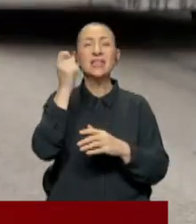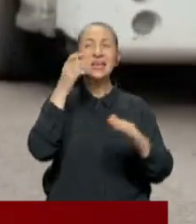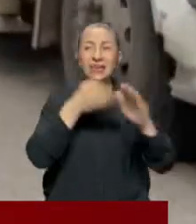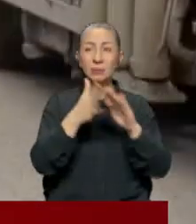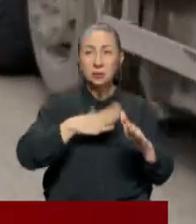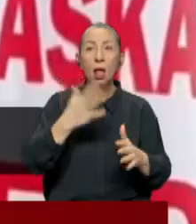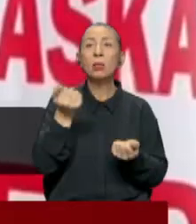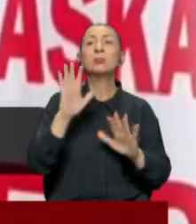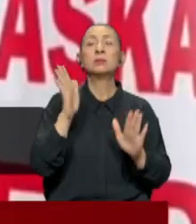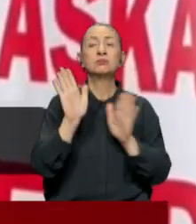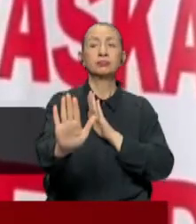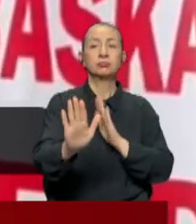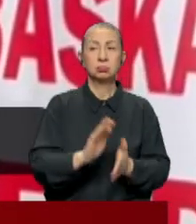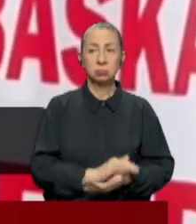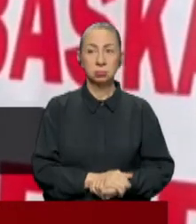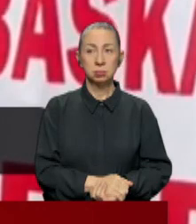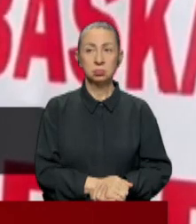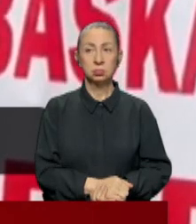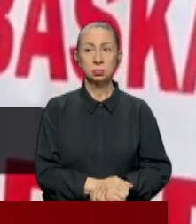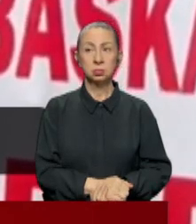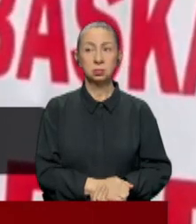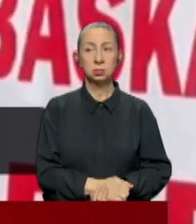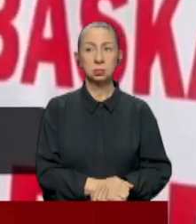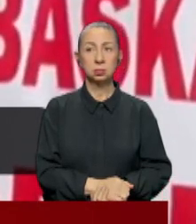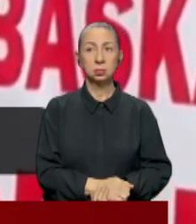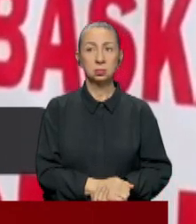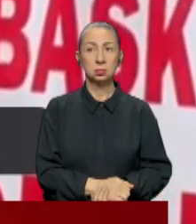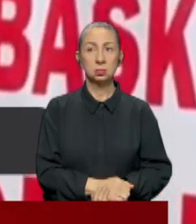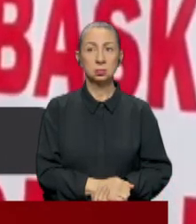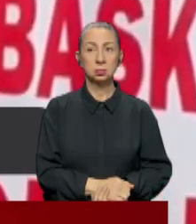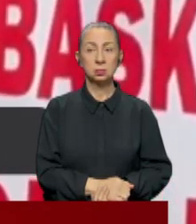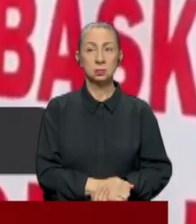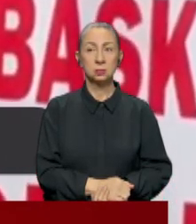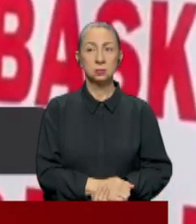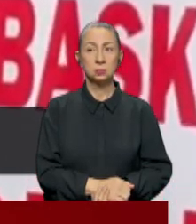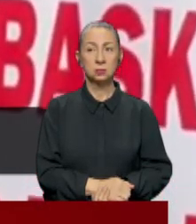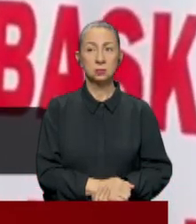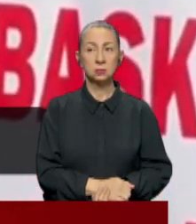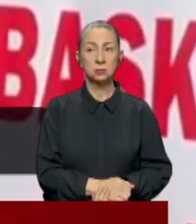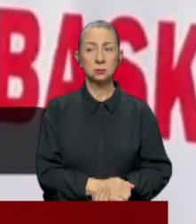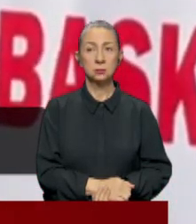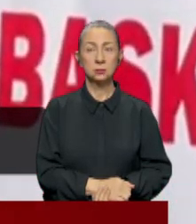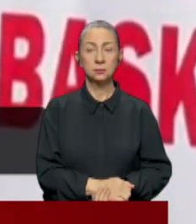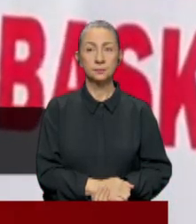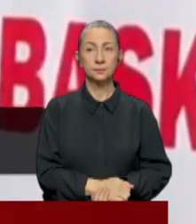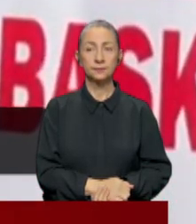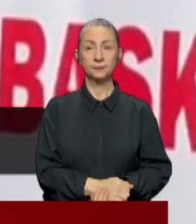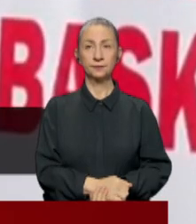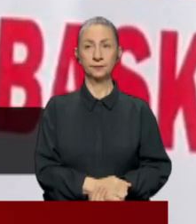ama alınmadılar. İl yönetimi yavaş, ağır ve hantal kalmaktadır. Buradan tekrar il yönetimine